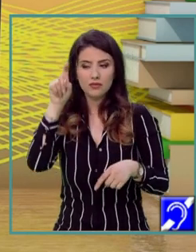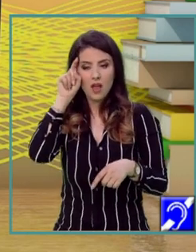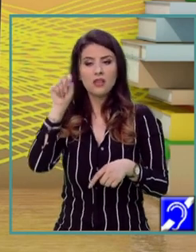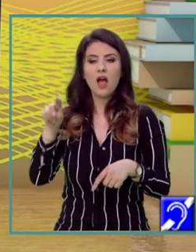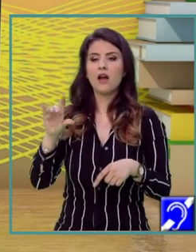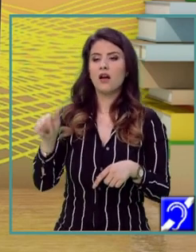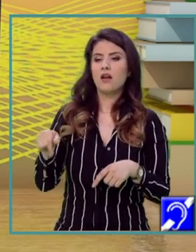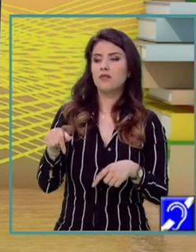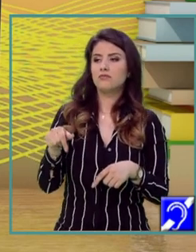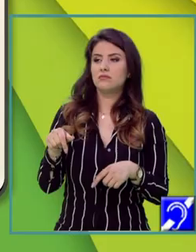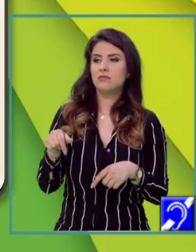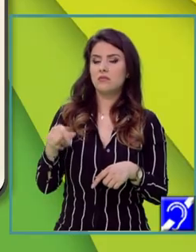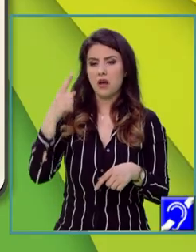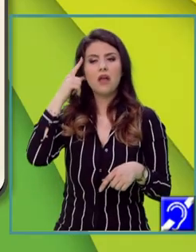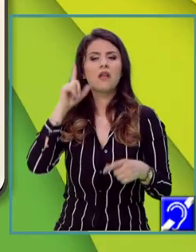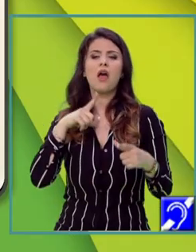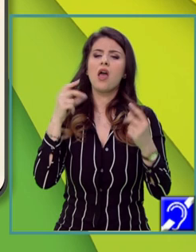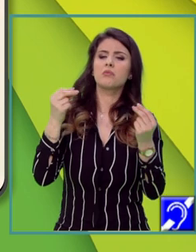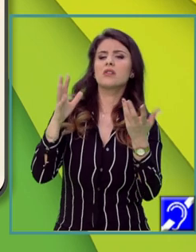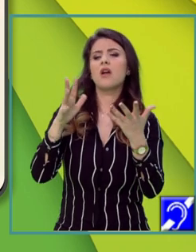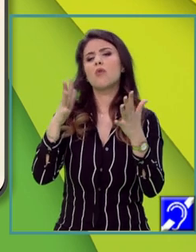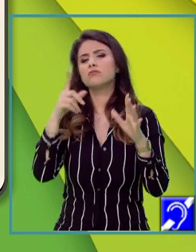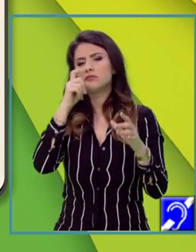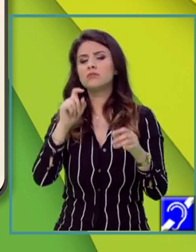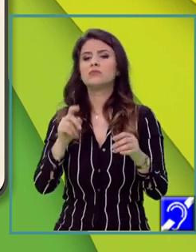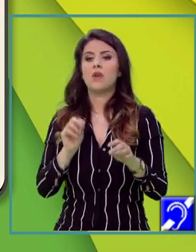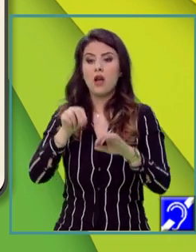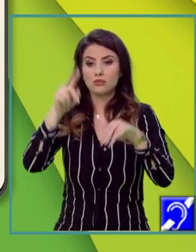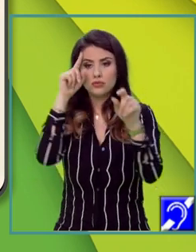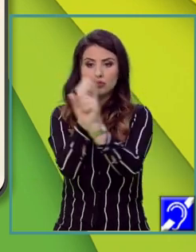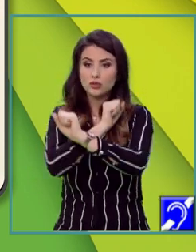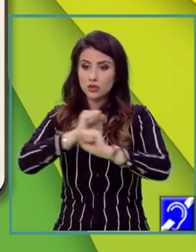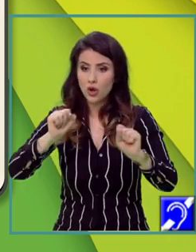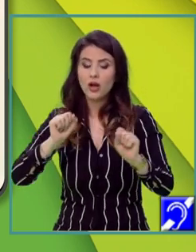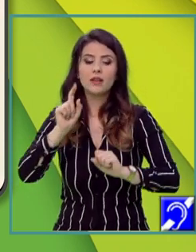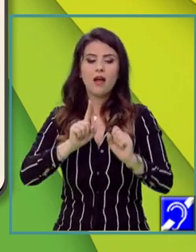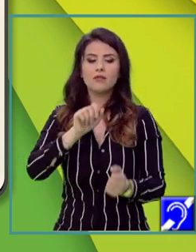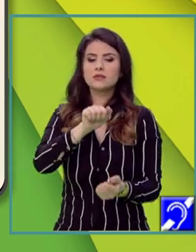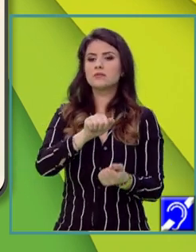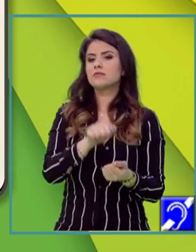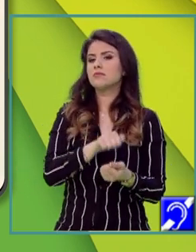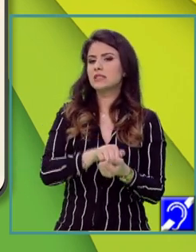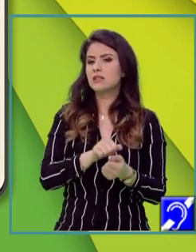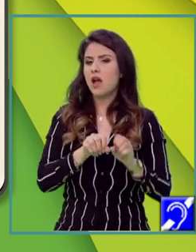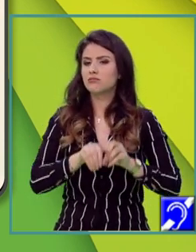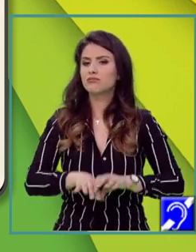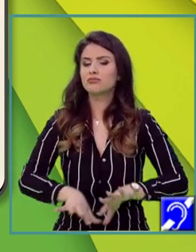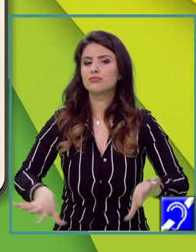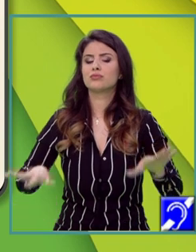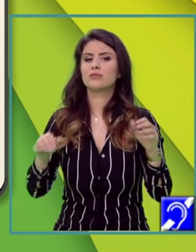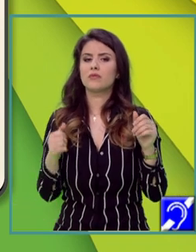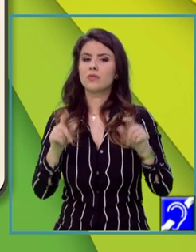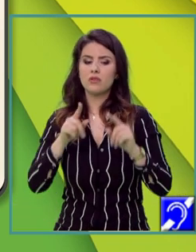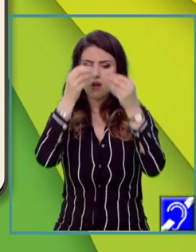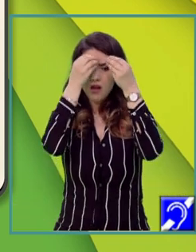luptă și ceea ce găsește dacă ziarele anunțau o un front Bine pregătit o mașină de